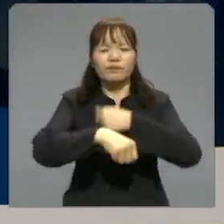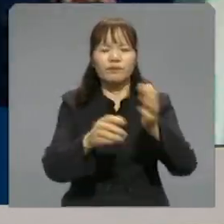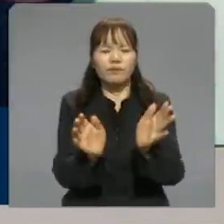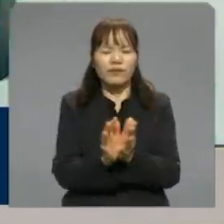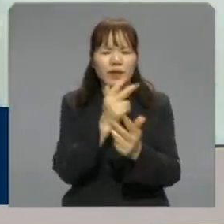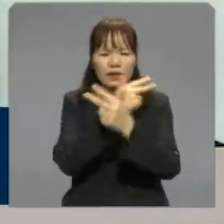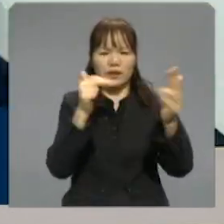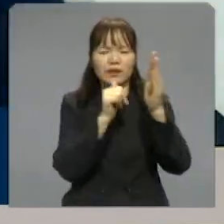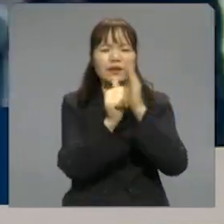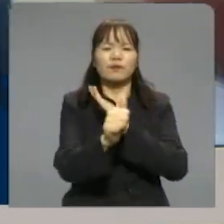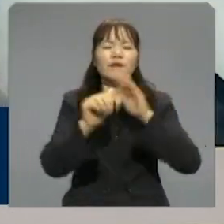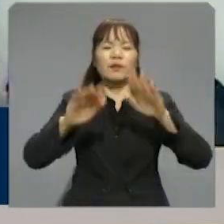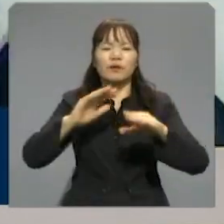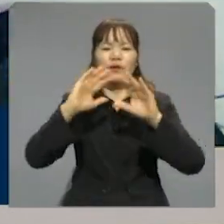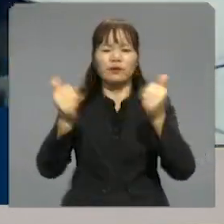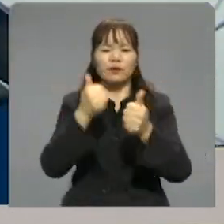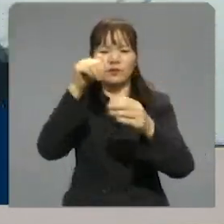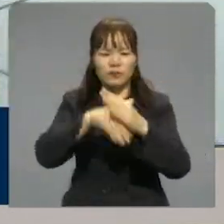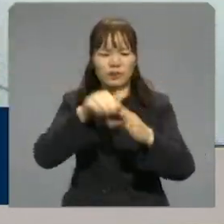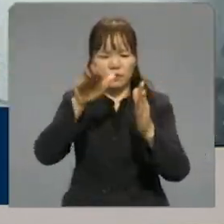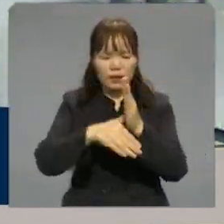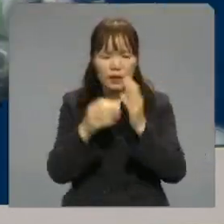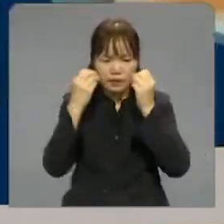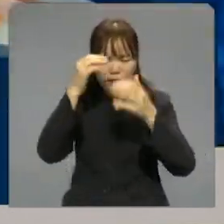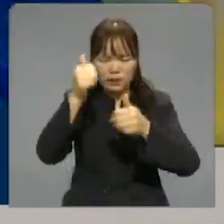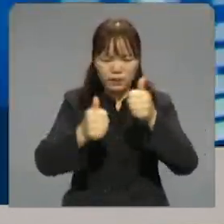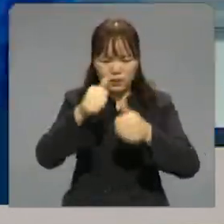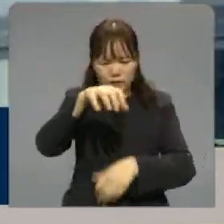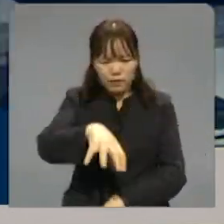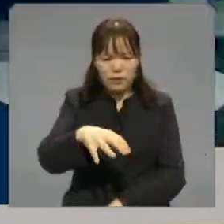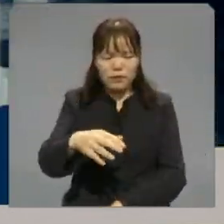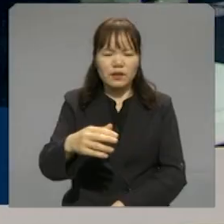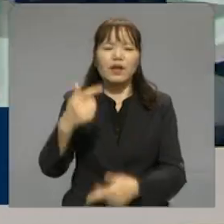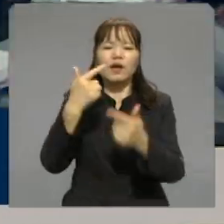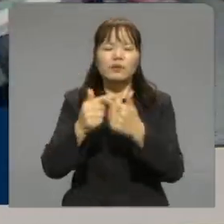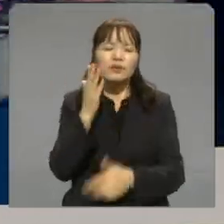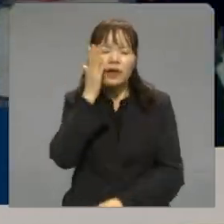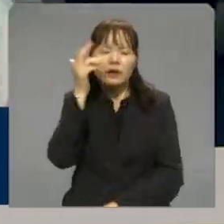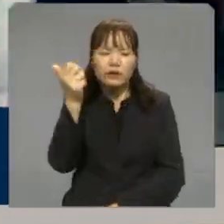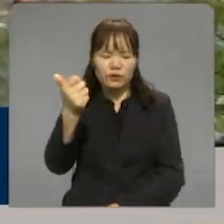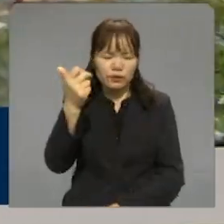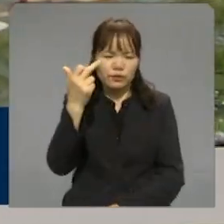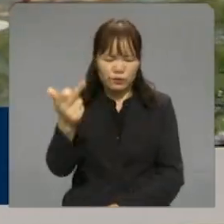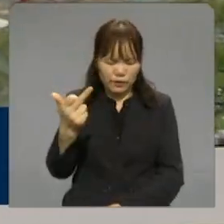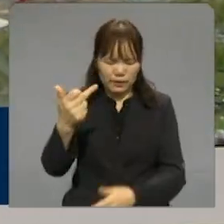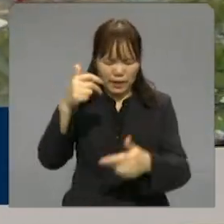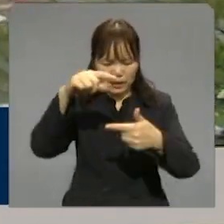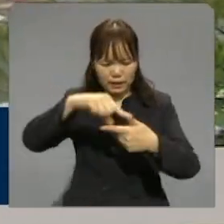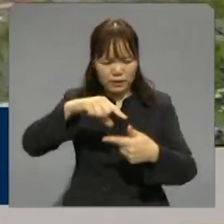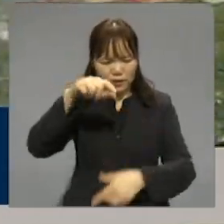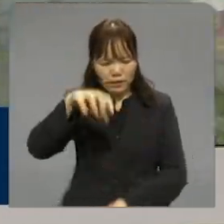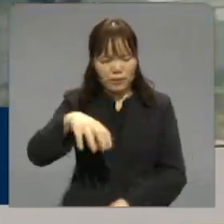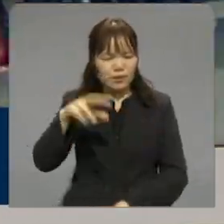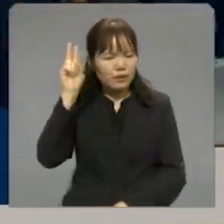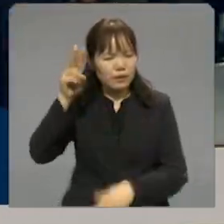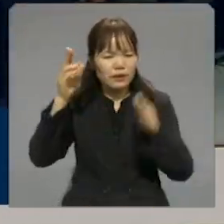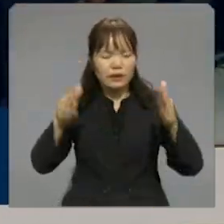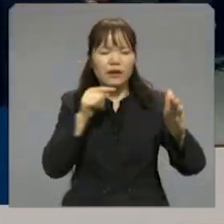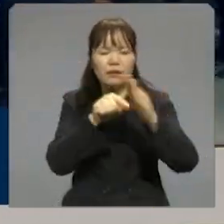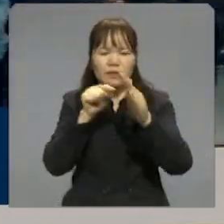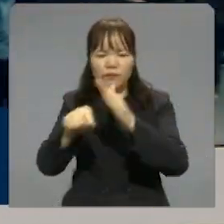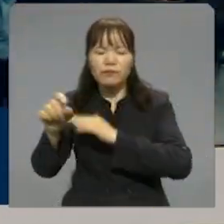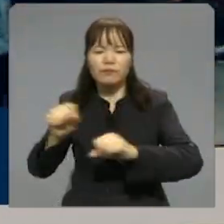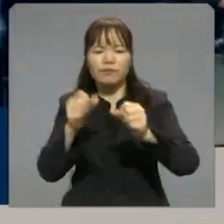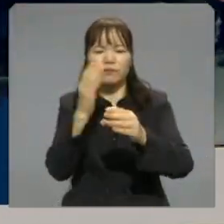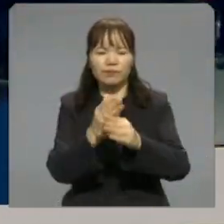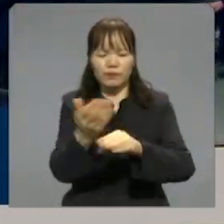더불어민주당은 이재명 대표가 이번 총선의 새로운 격전지로 떠오른 부산, 울산, 경남 지역을 이틀째 방문하며 총력전을 펼쳤습니다.